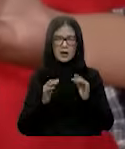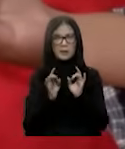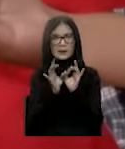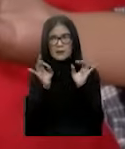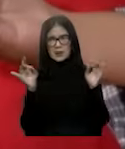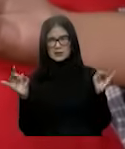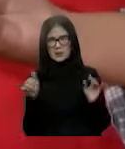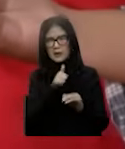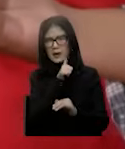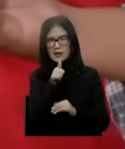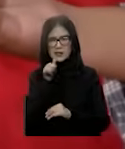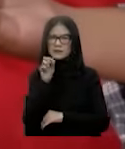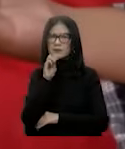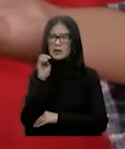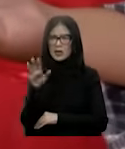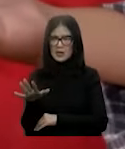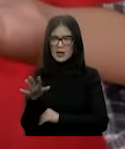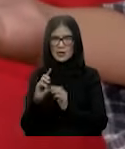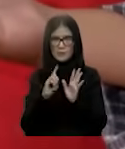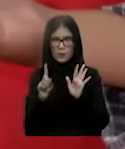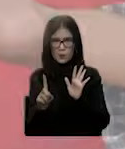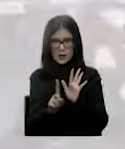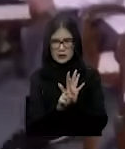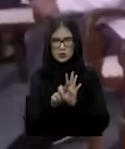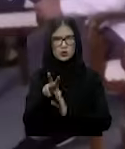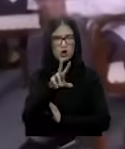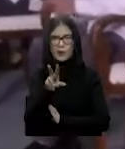menyatakan bahwa tidak maju di Jawa Barat.